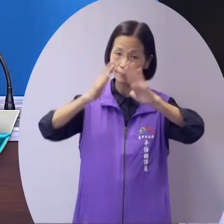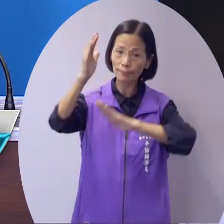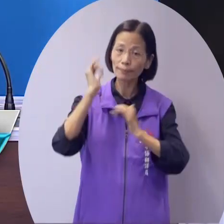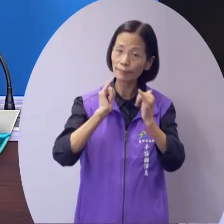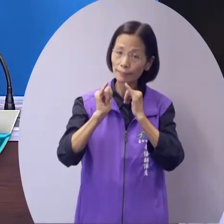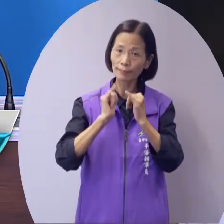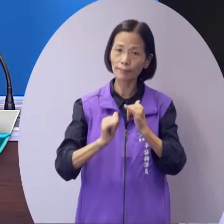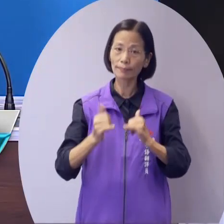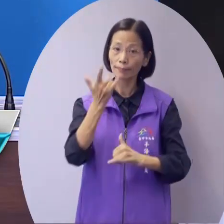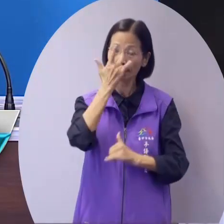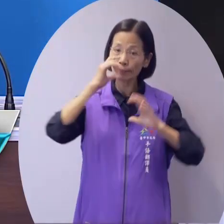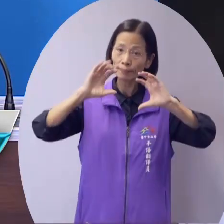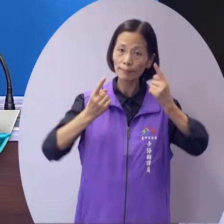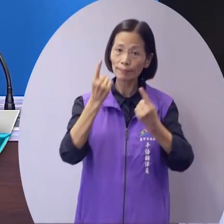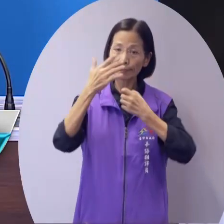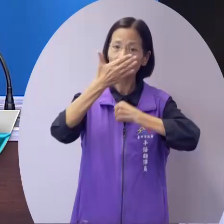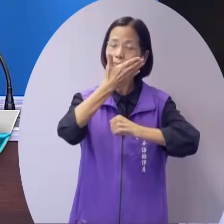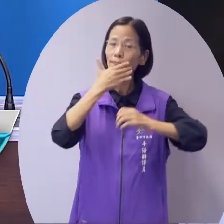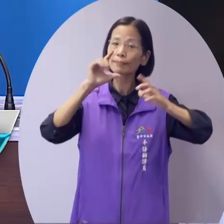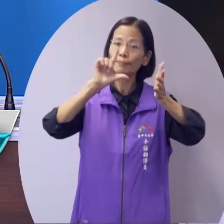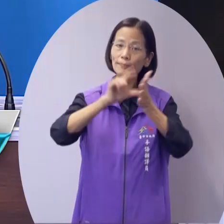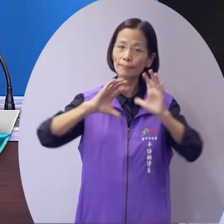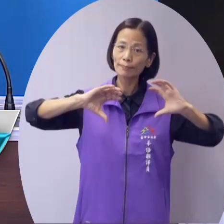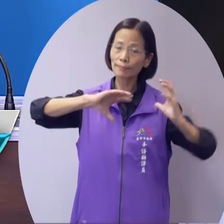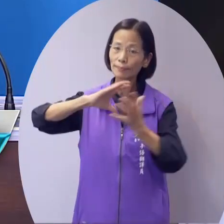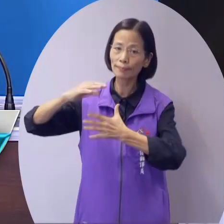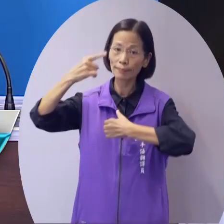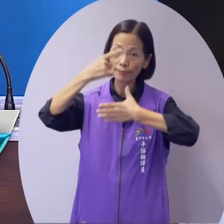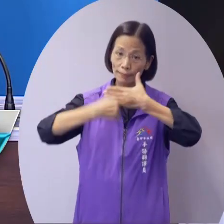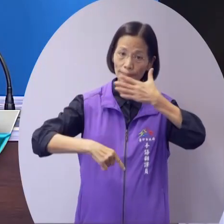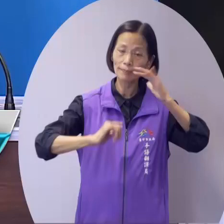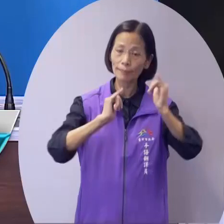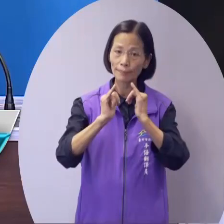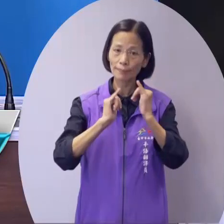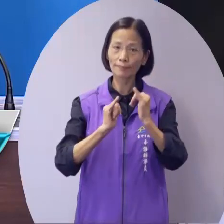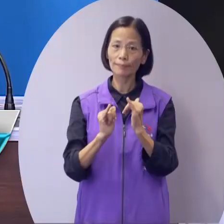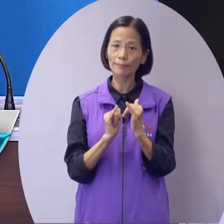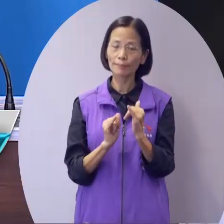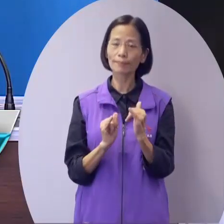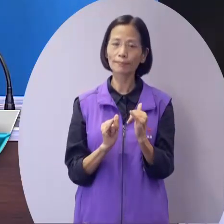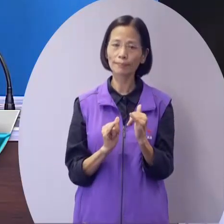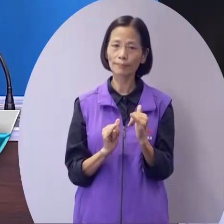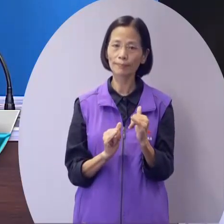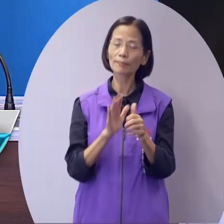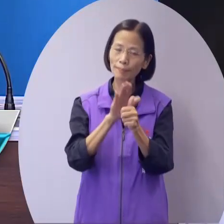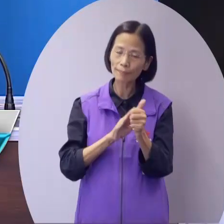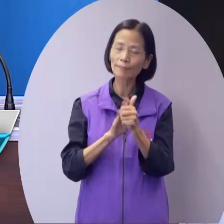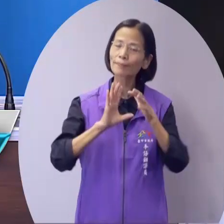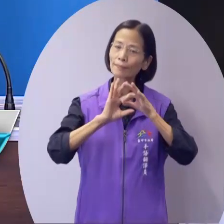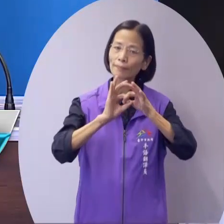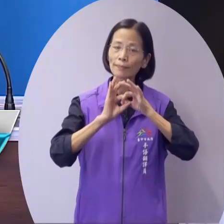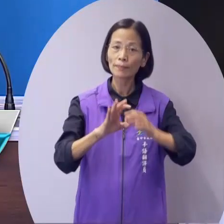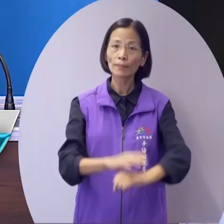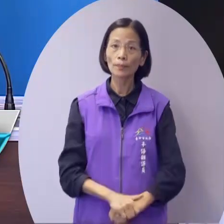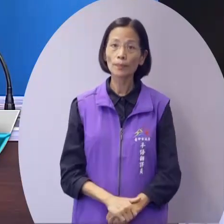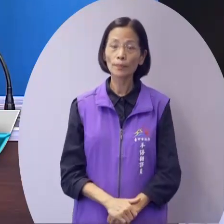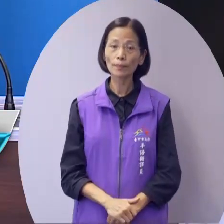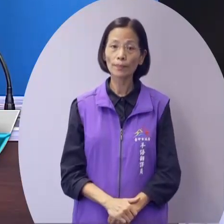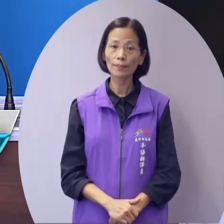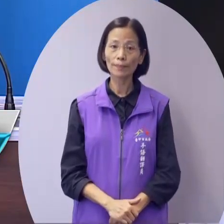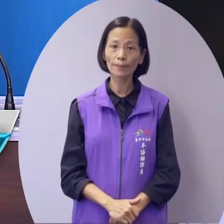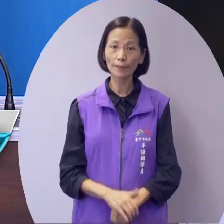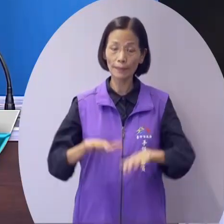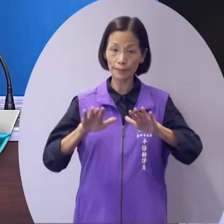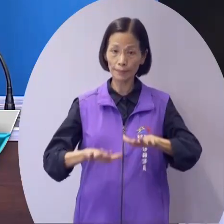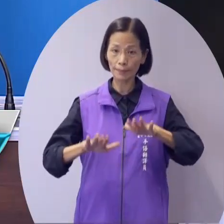民，向德国以及比利时哈，那受灾的民众哈，那表示慰问哈，表示关心。那以上呢是我